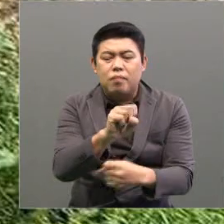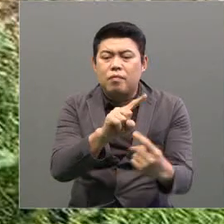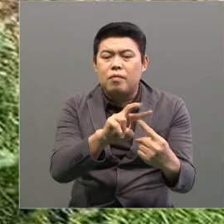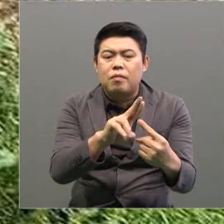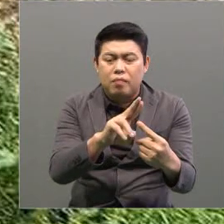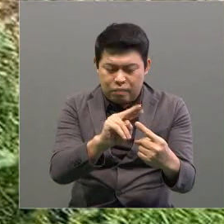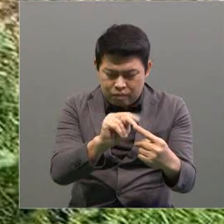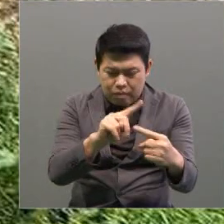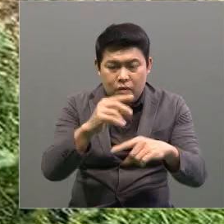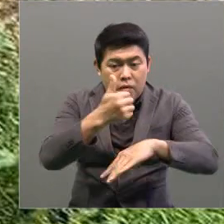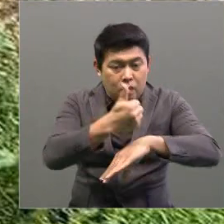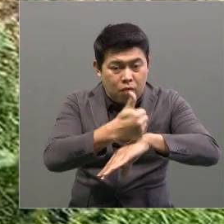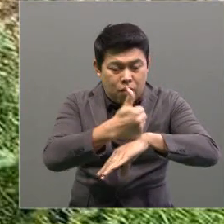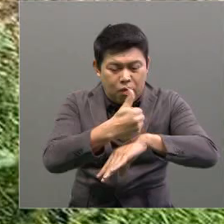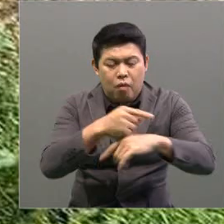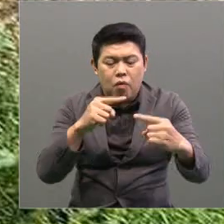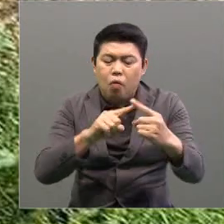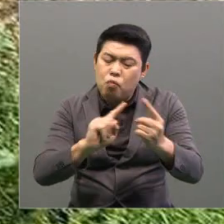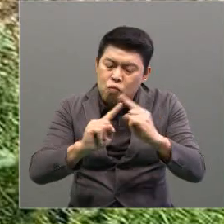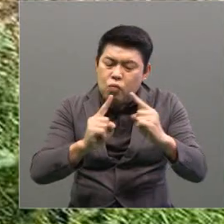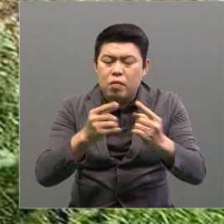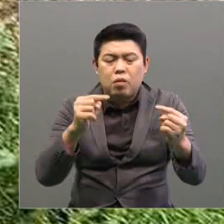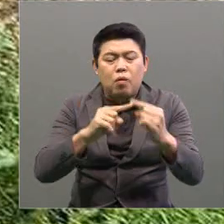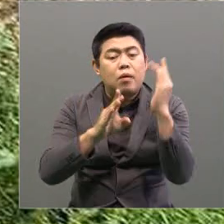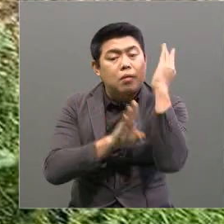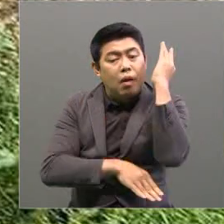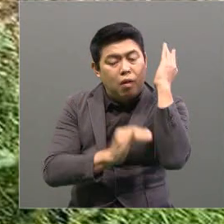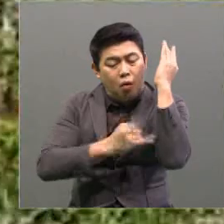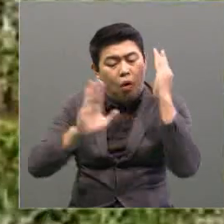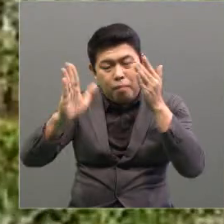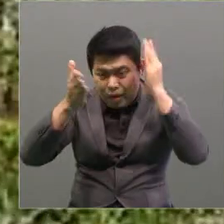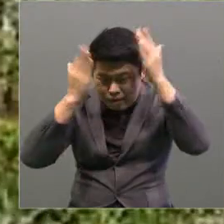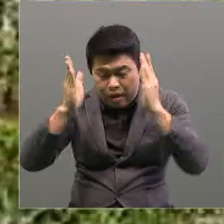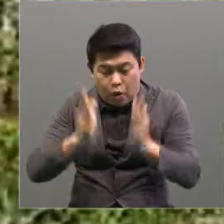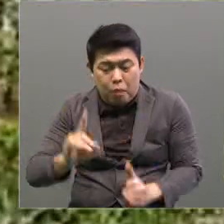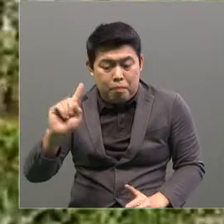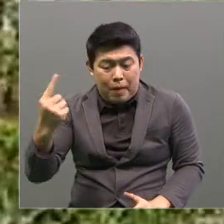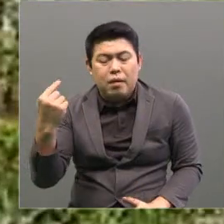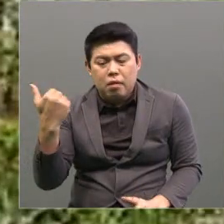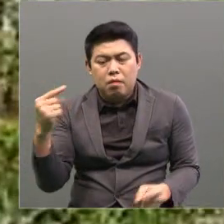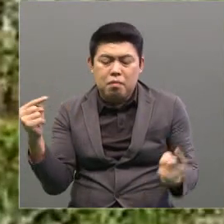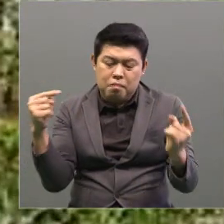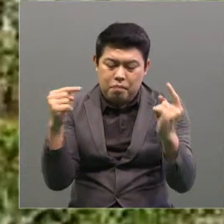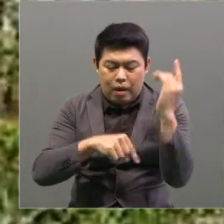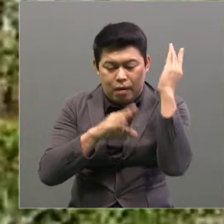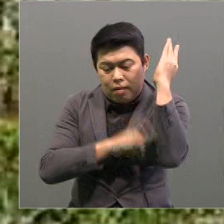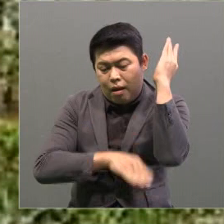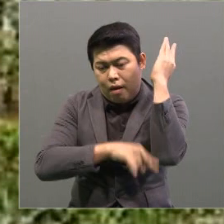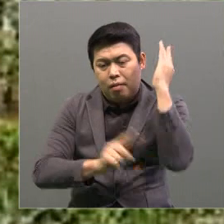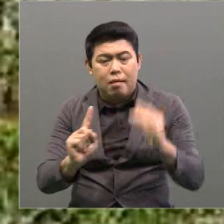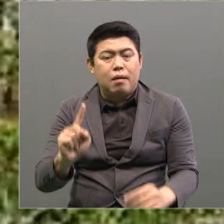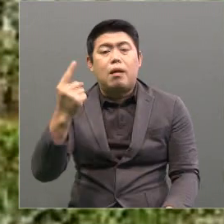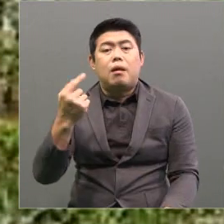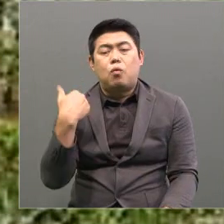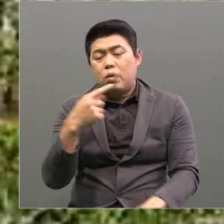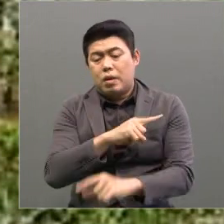ซนันอบิดินผู้อำนวยความสะดวกการพูดคุยสันติสุขชายแดนใต้ของมาเลเซียคนใหม่เดินทางมาเยือนจังหวัดชายแดนภาคใต้เป็นครั้ง